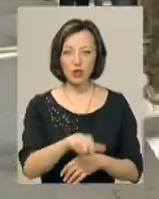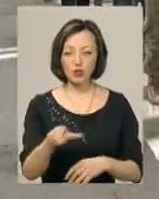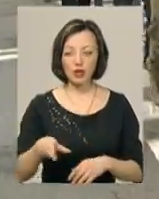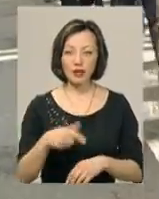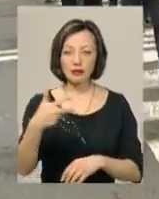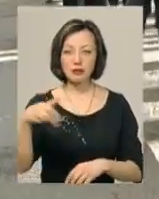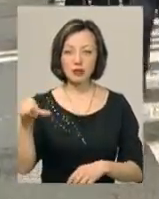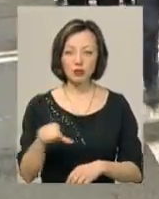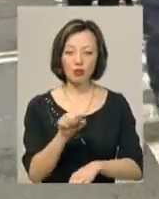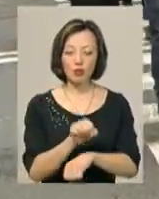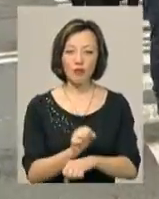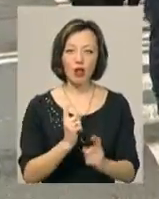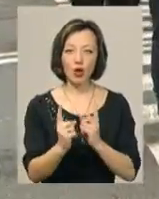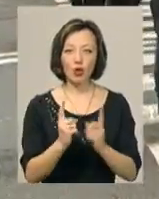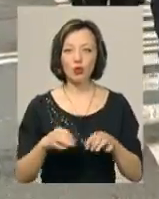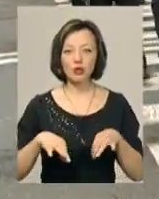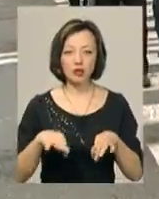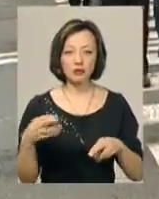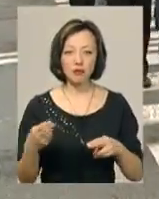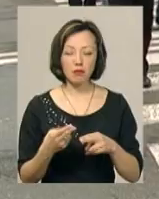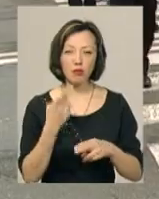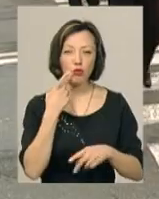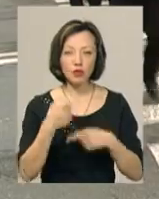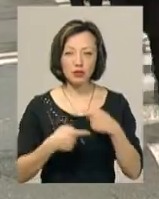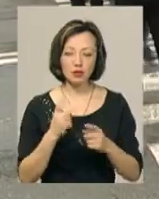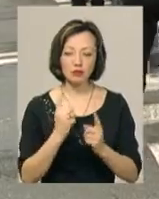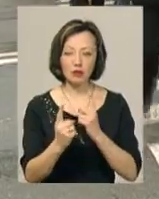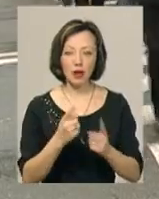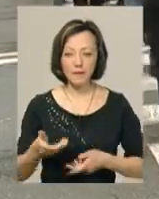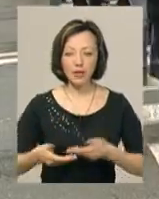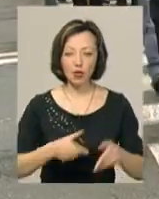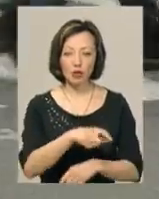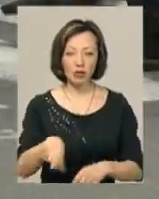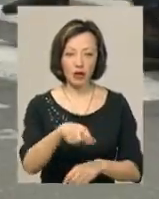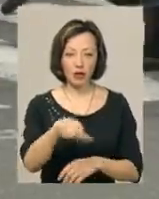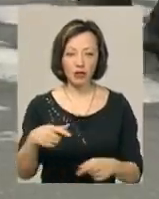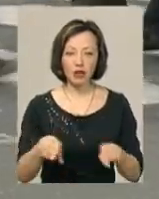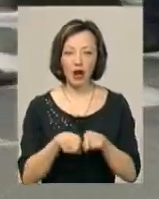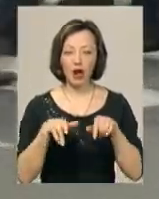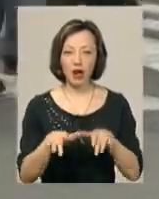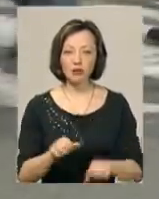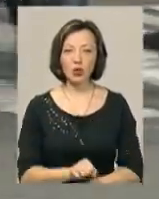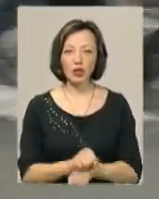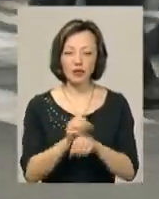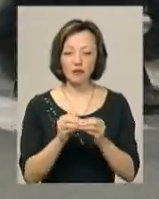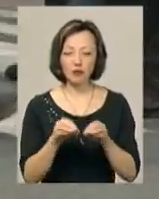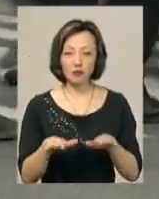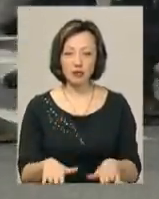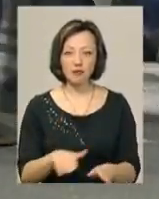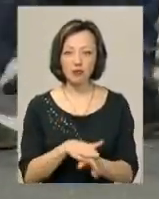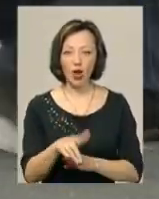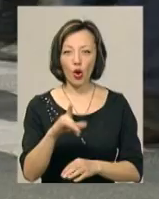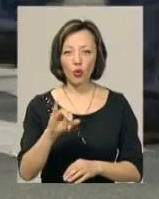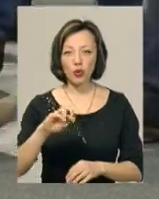впродовж півгодини блокували рух транспорту, безперервно рухаючись пішохідним переходом. Нагадаю, така акція протесту на цьому ж місці відбулася у